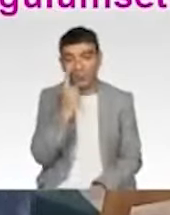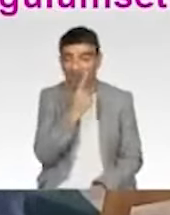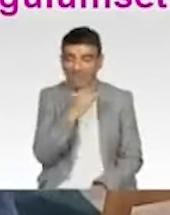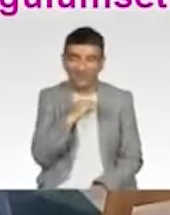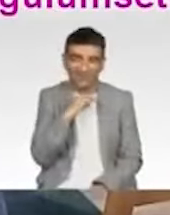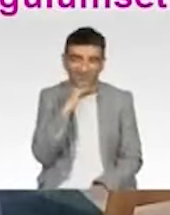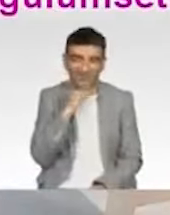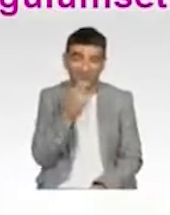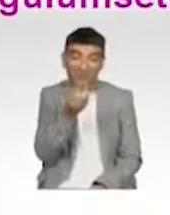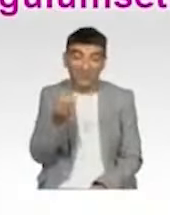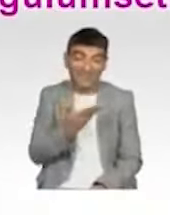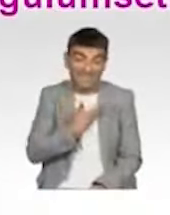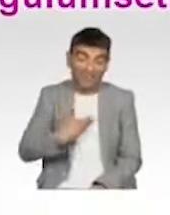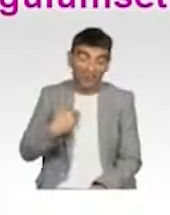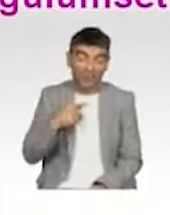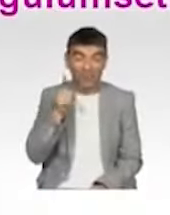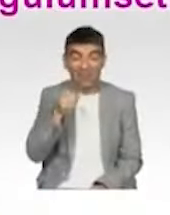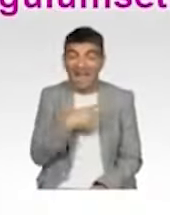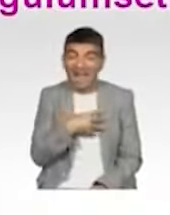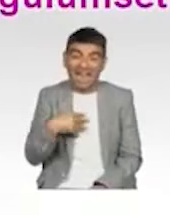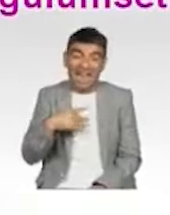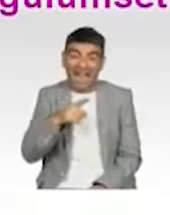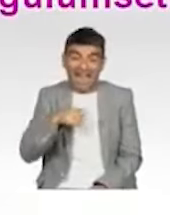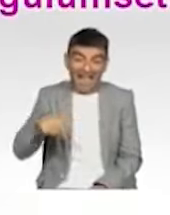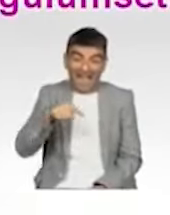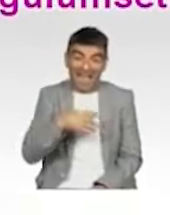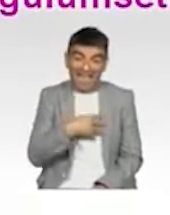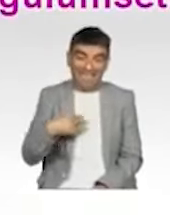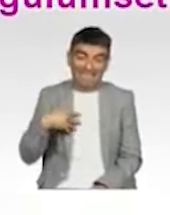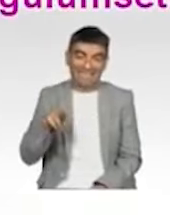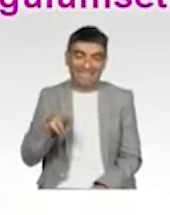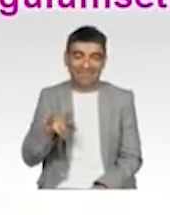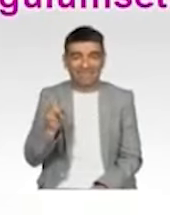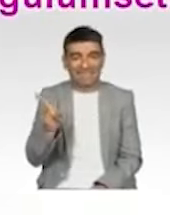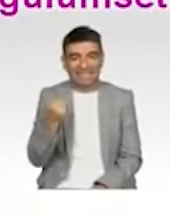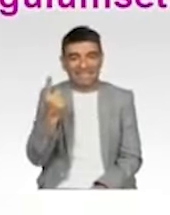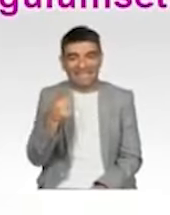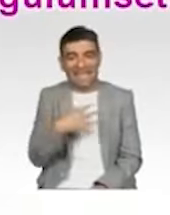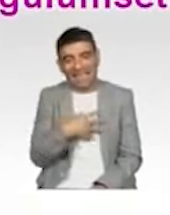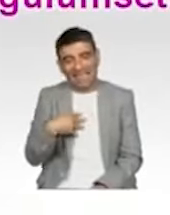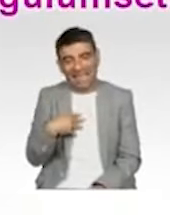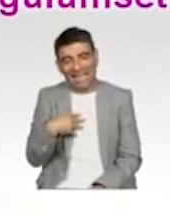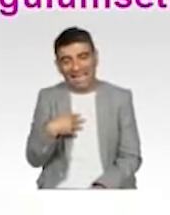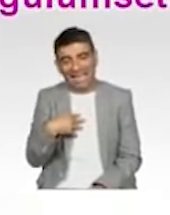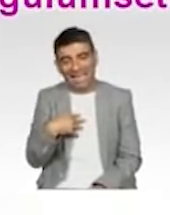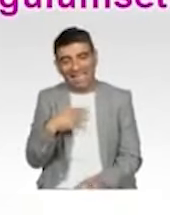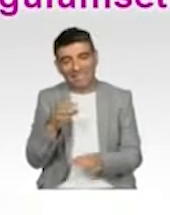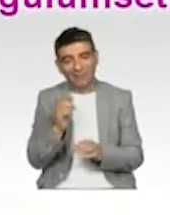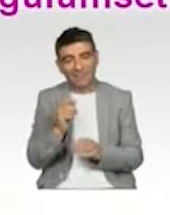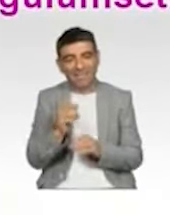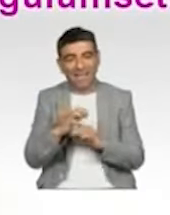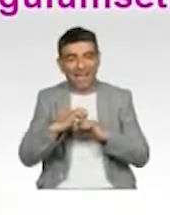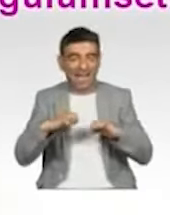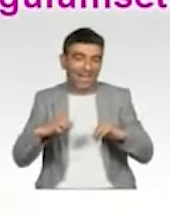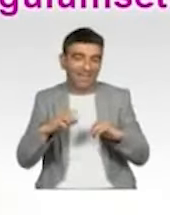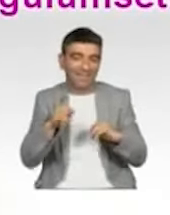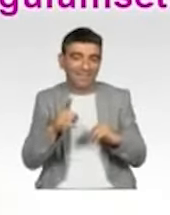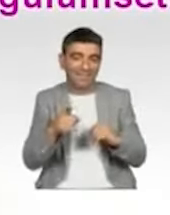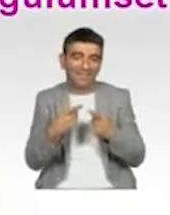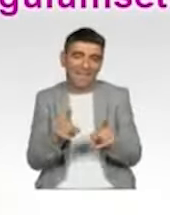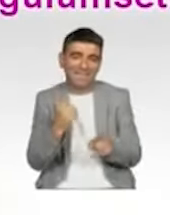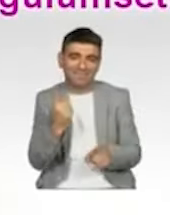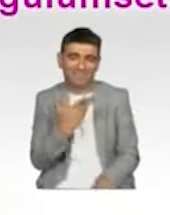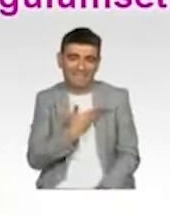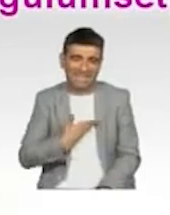gözlerim hemen doldu. Çok seviyorum onları. Yani her anne gibi diyelim, bazı istisna anneler hariç. Ya çok ayrı bir sevgi. Sen de